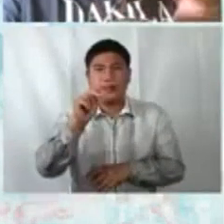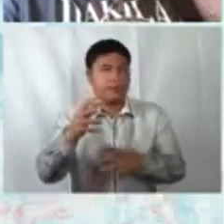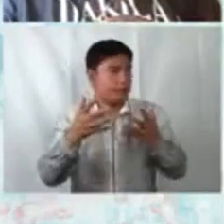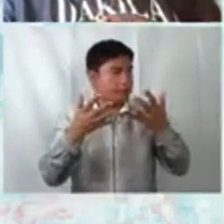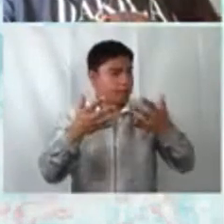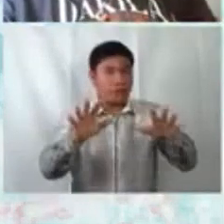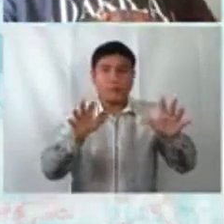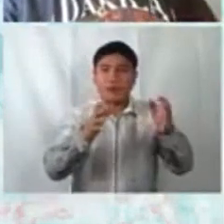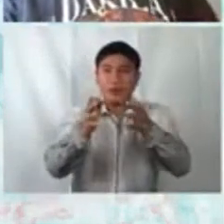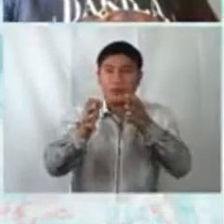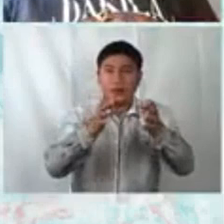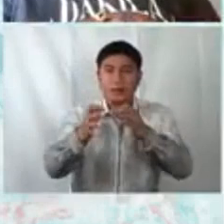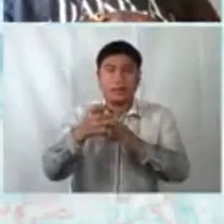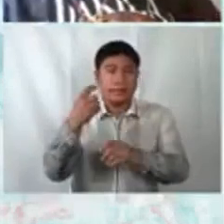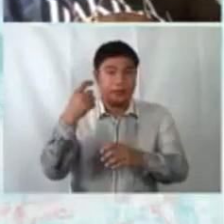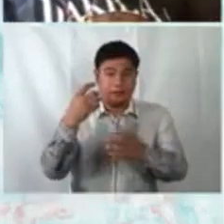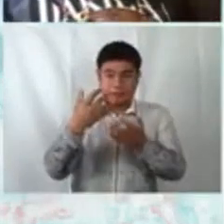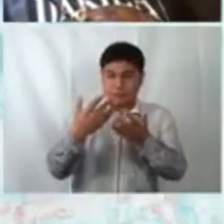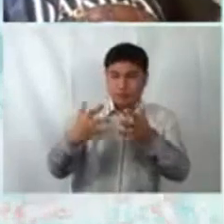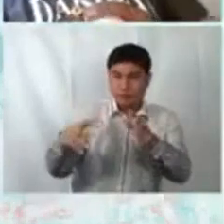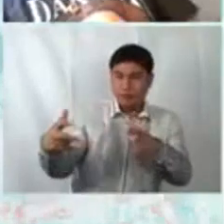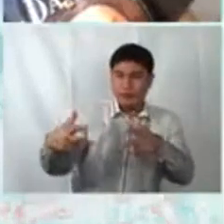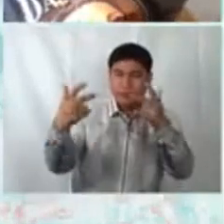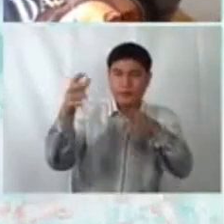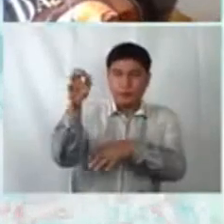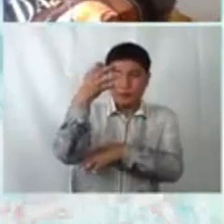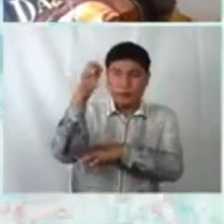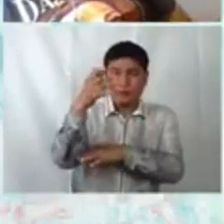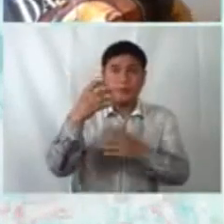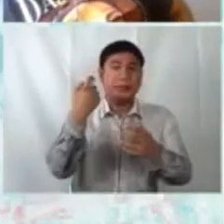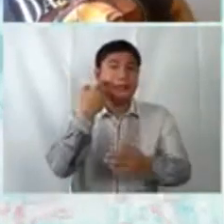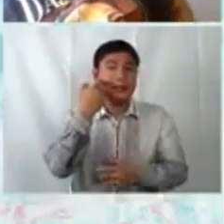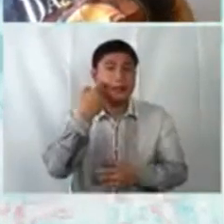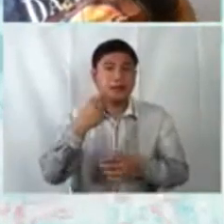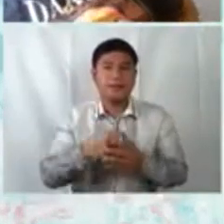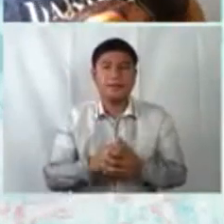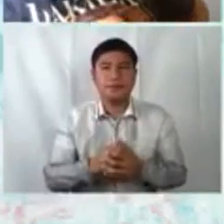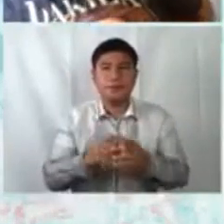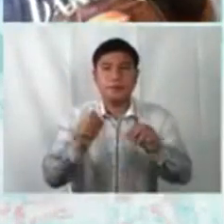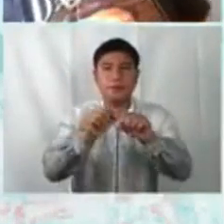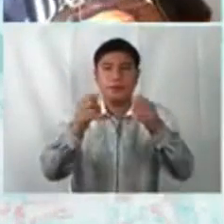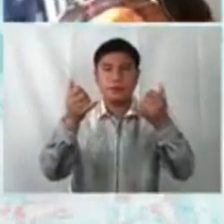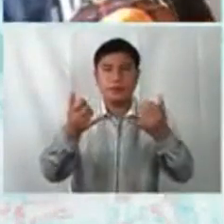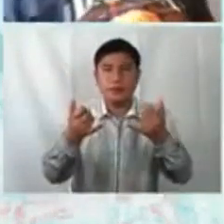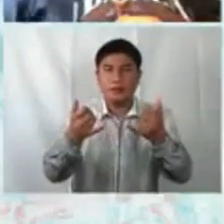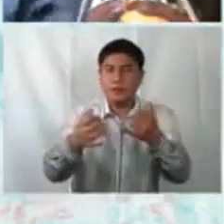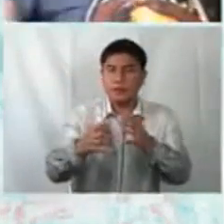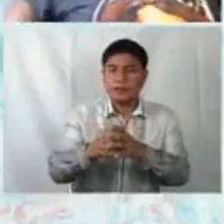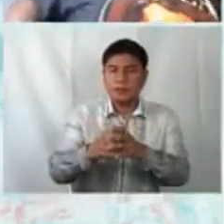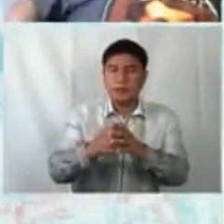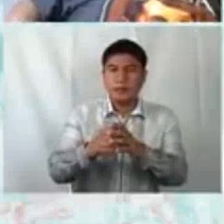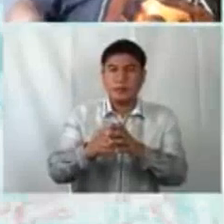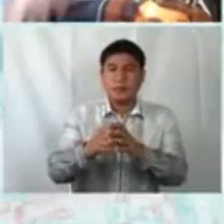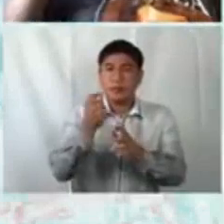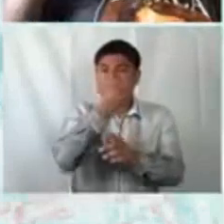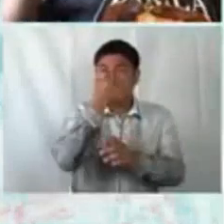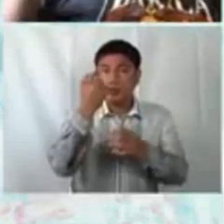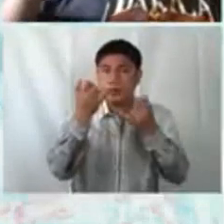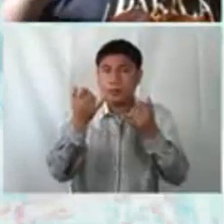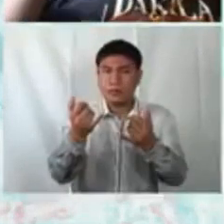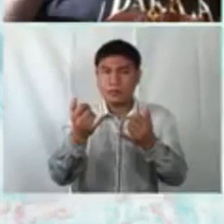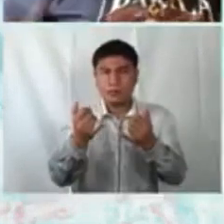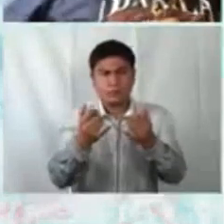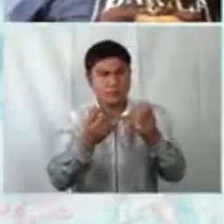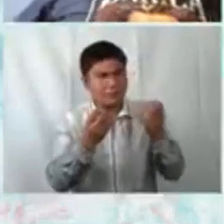doon sa webinar ng Bandila. No? So, itinakda niya na dahil namiminig niya na marami